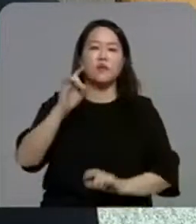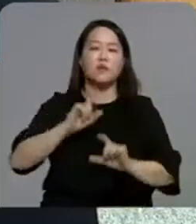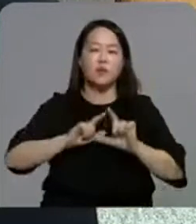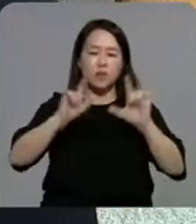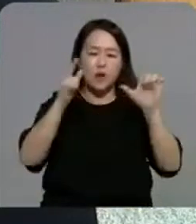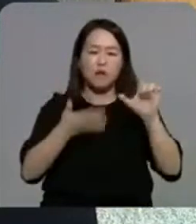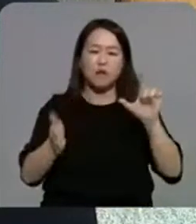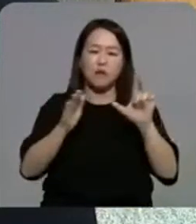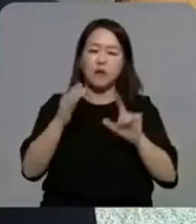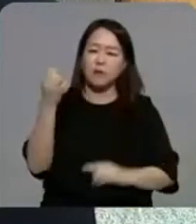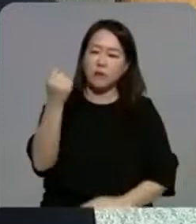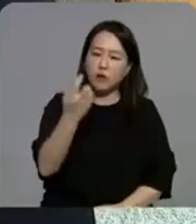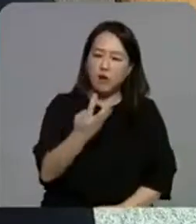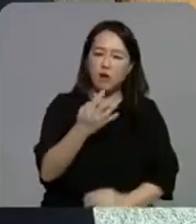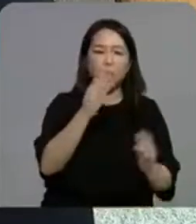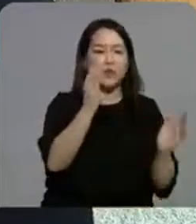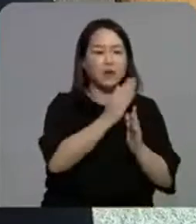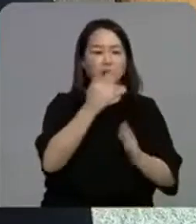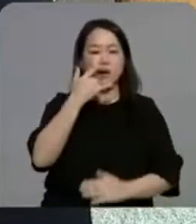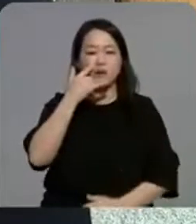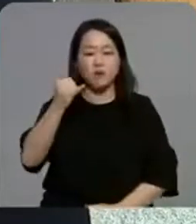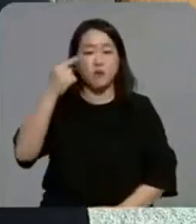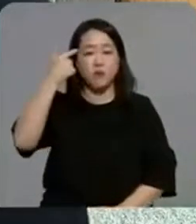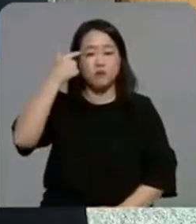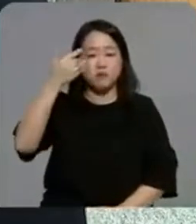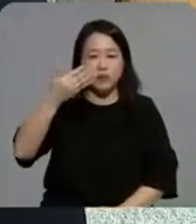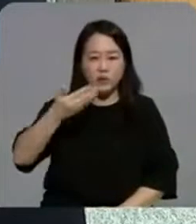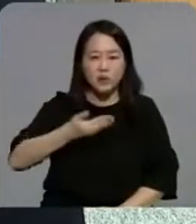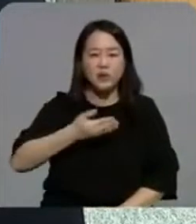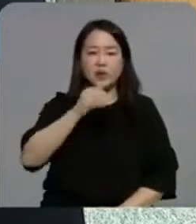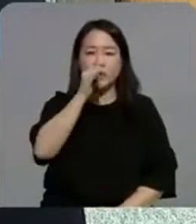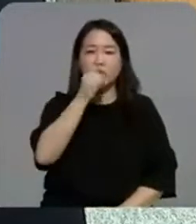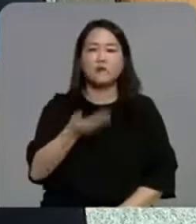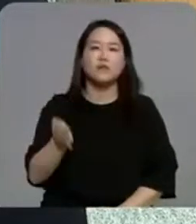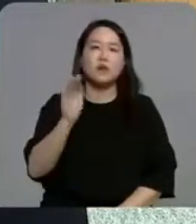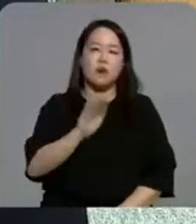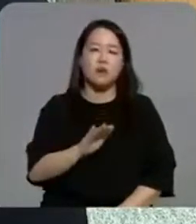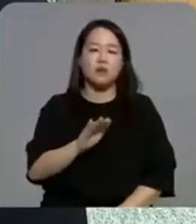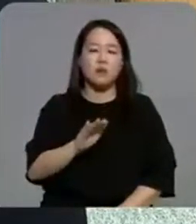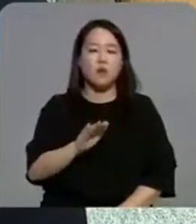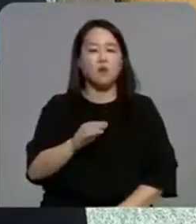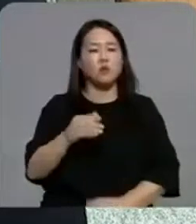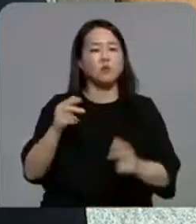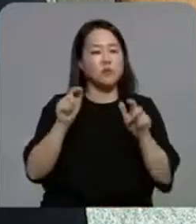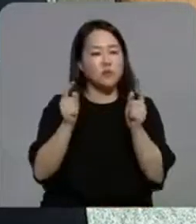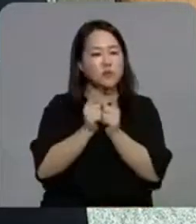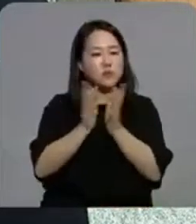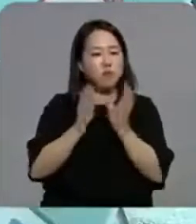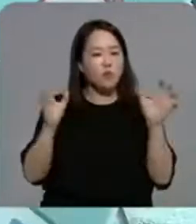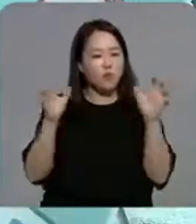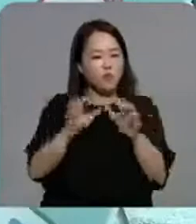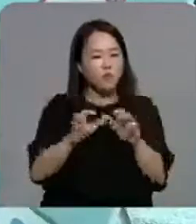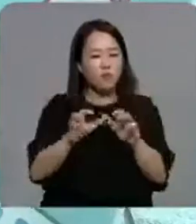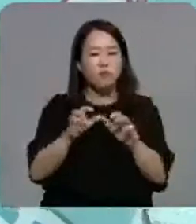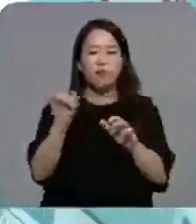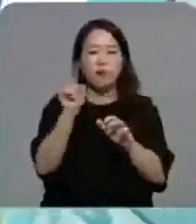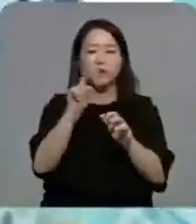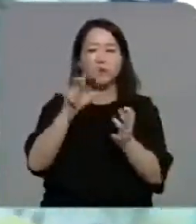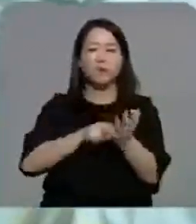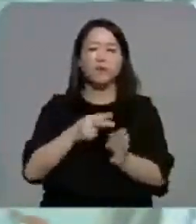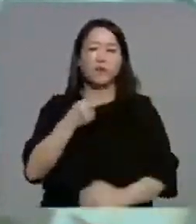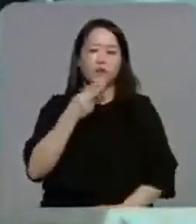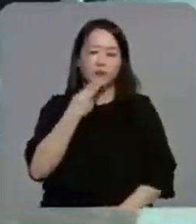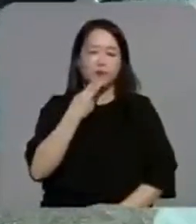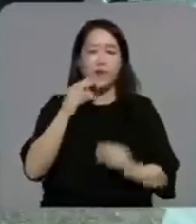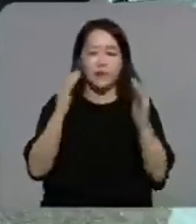학부모가 문의 전화는 왔지만 대면 수업을 원활하게 진행하는 데는 아무런 지장이 없었습니다.